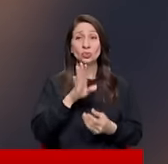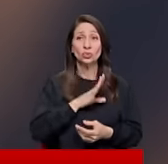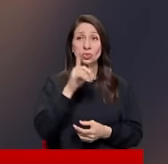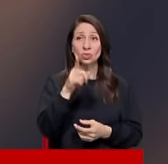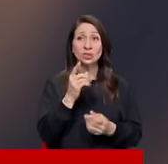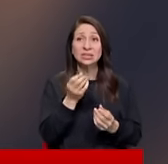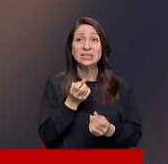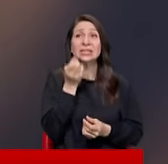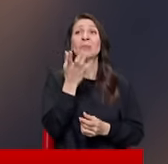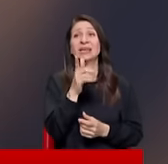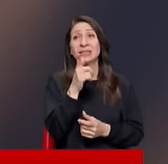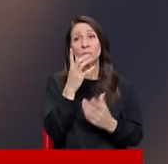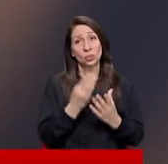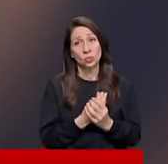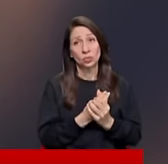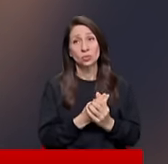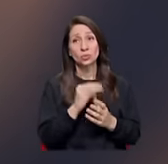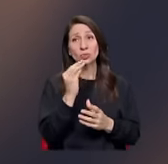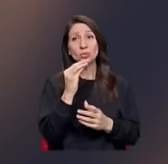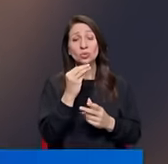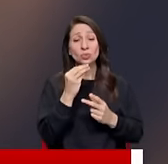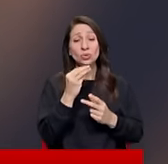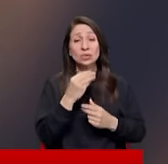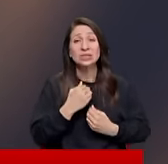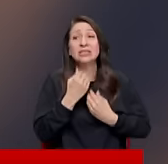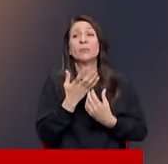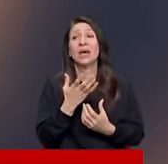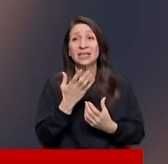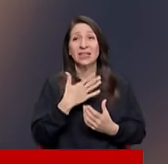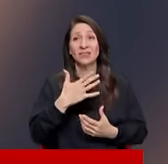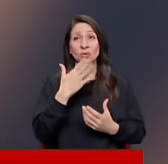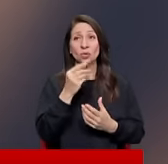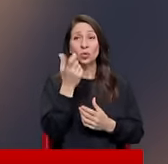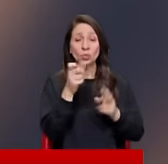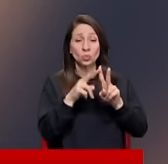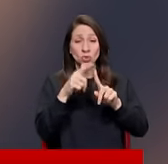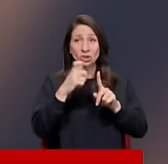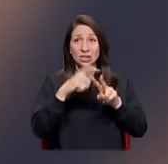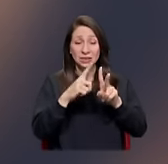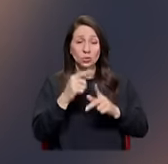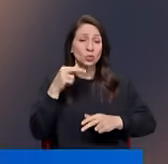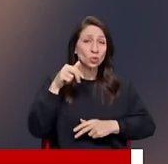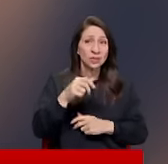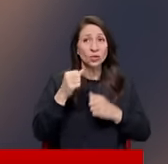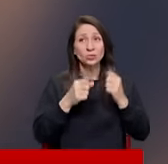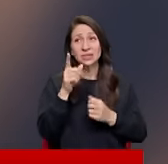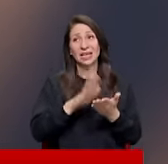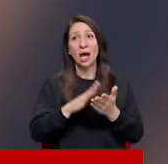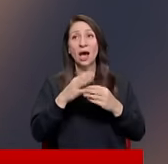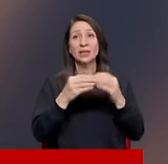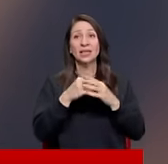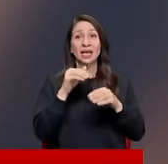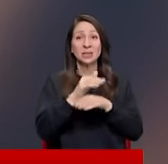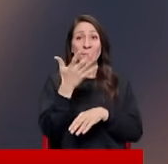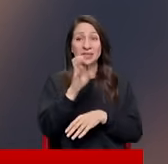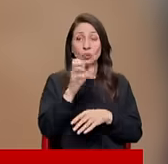çıkmaya sesi olun. Çocuğumun çıkmaya nefesi olun arkadaşlar. Umutcan'ın yürümesi, koşması sizlerin elinde. Adana'da